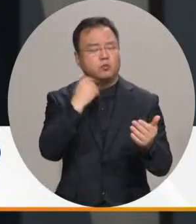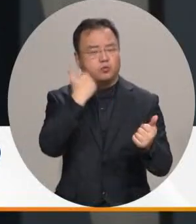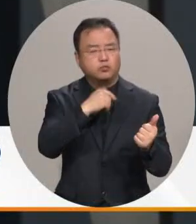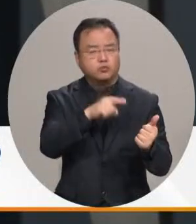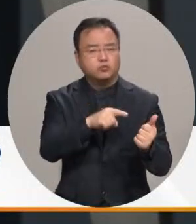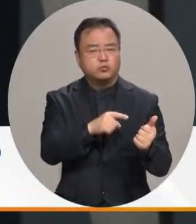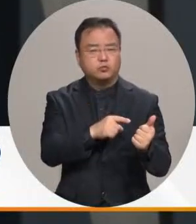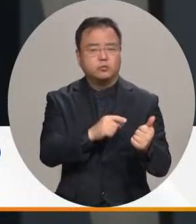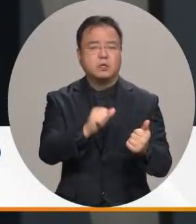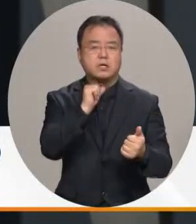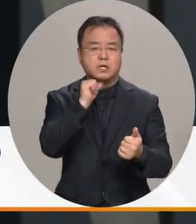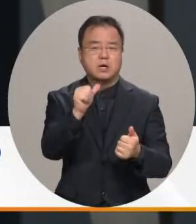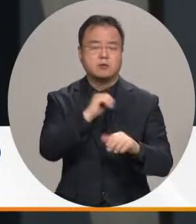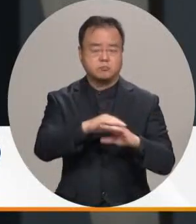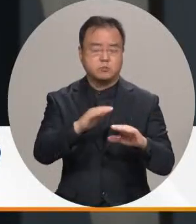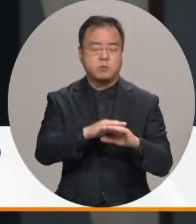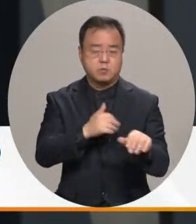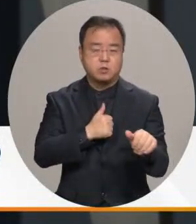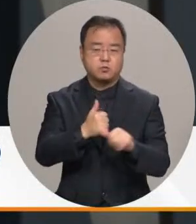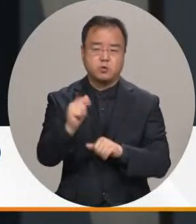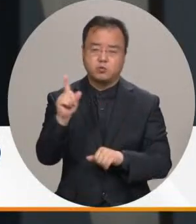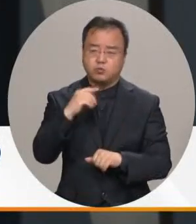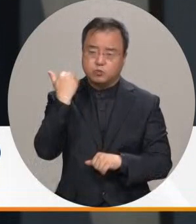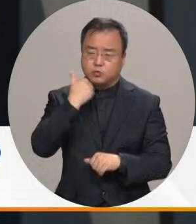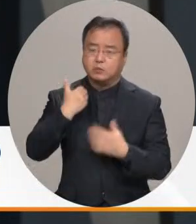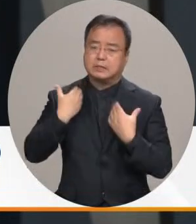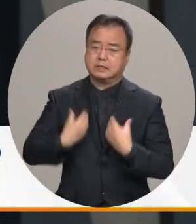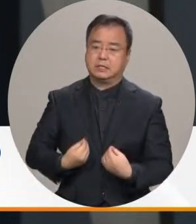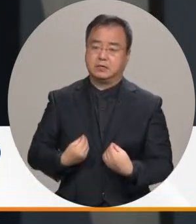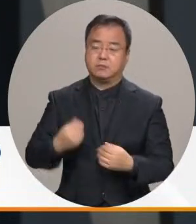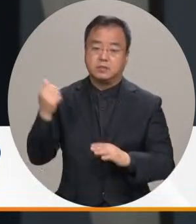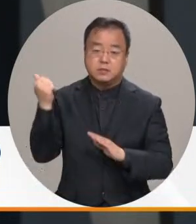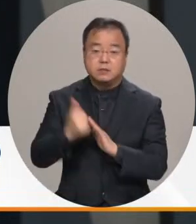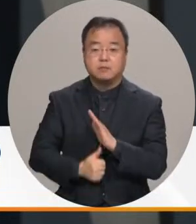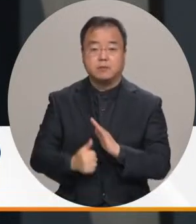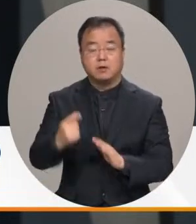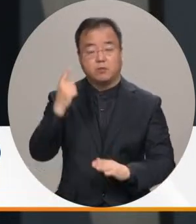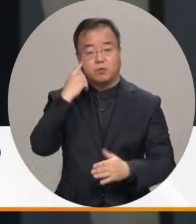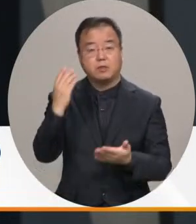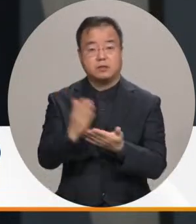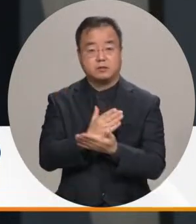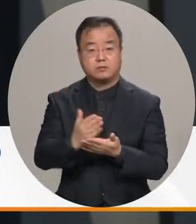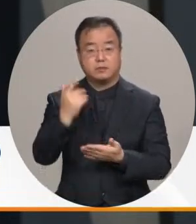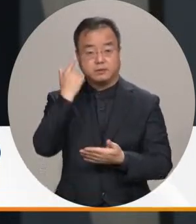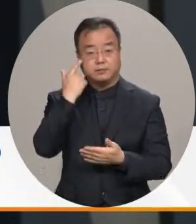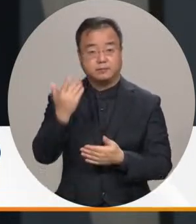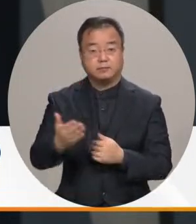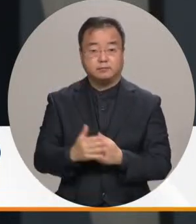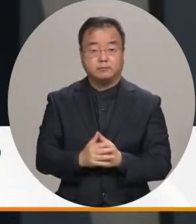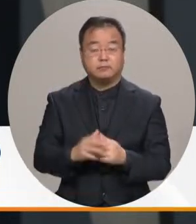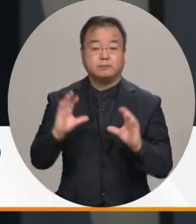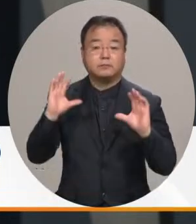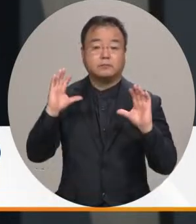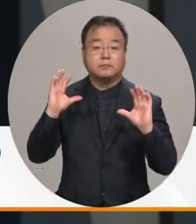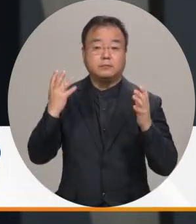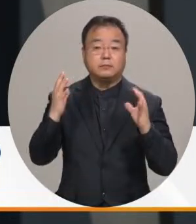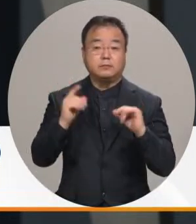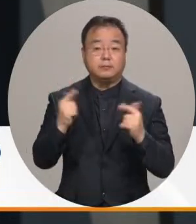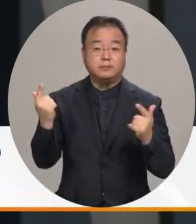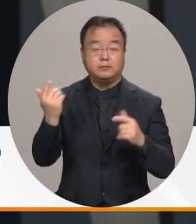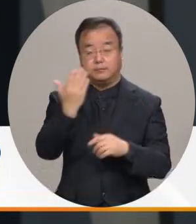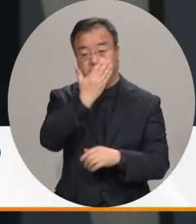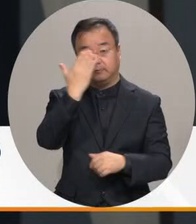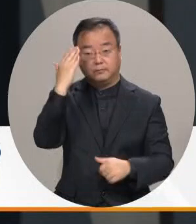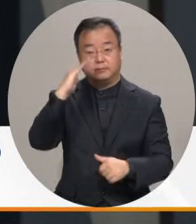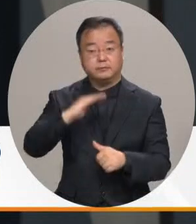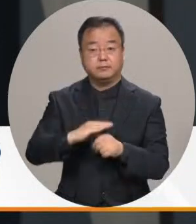가난을 성공적으로 극복하고 어떤 아이는 왜 좌절하는가, 왜 실패하는가. 근데 어린아이가 아니어도 청소년이